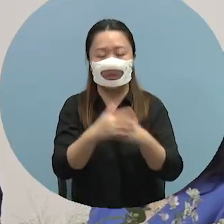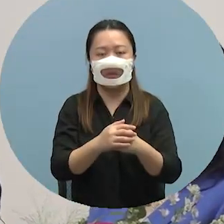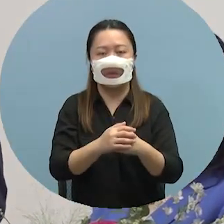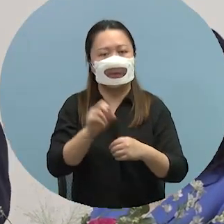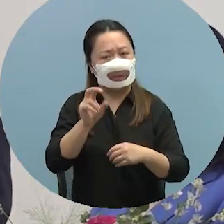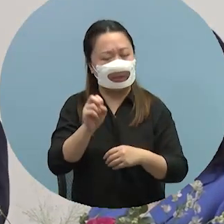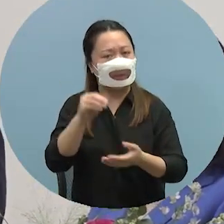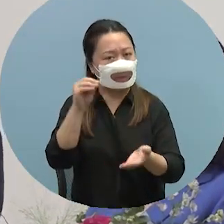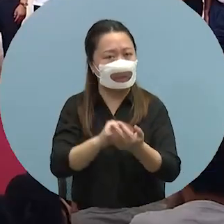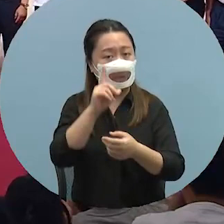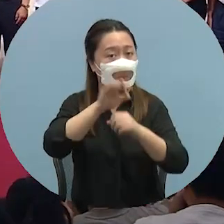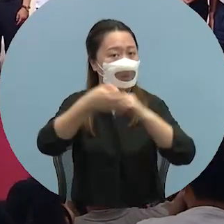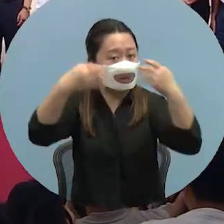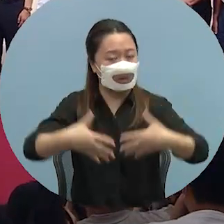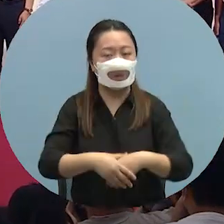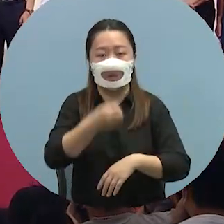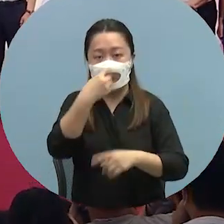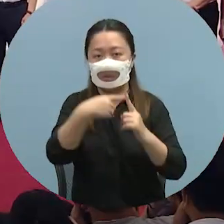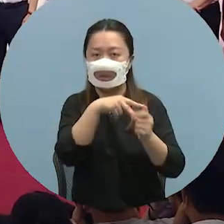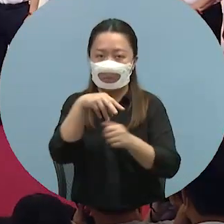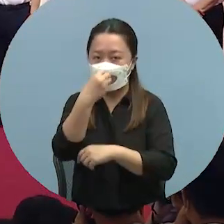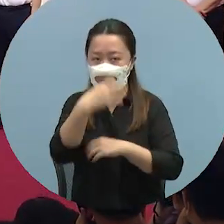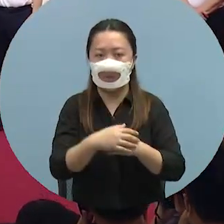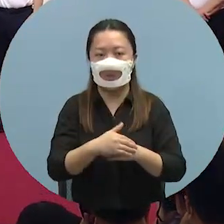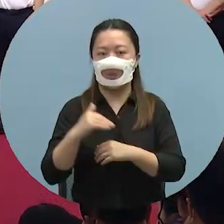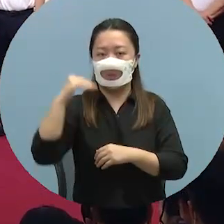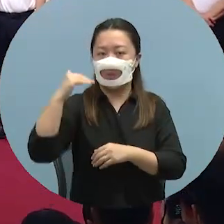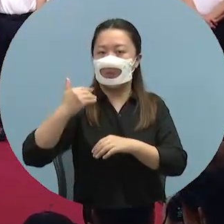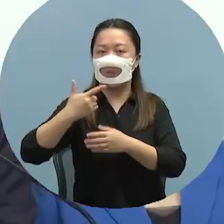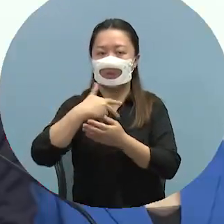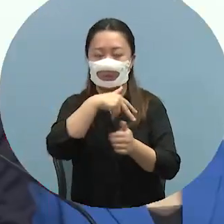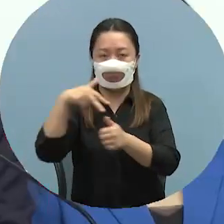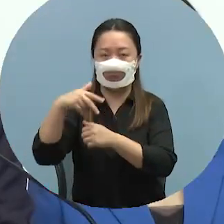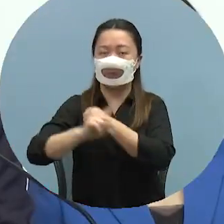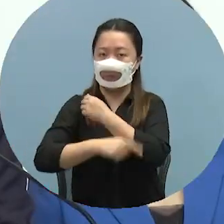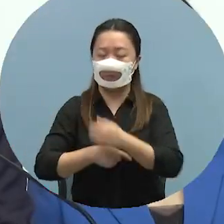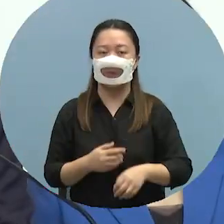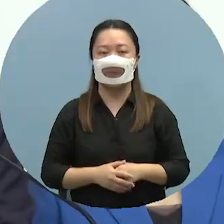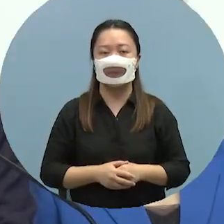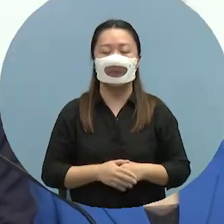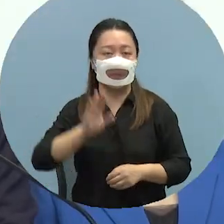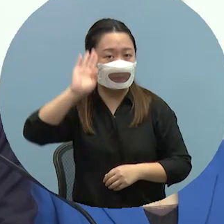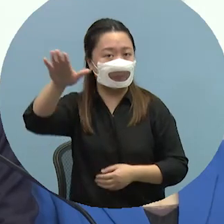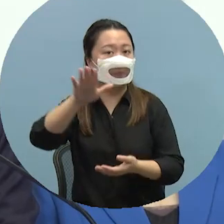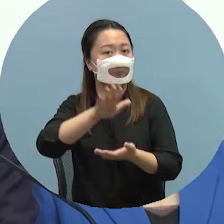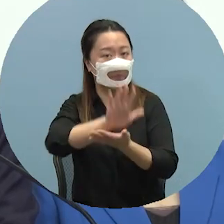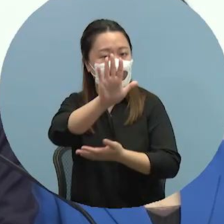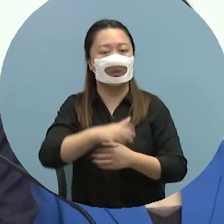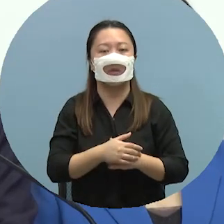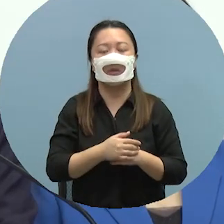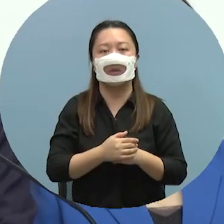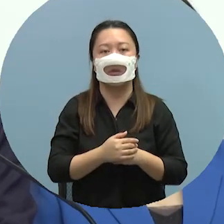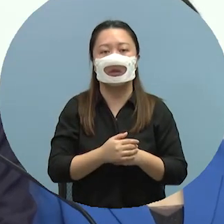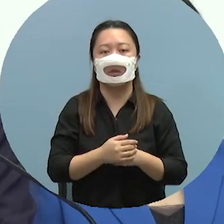全面準確落實一國兩制、港人治港、高度自治的方針。 未來5年，香港進入